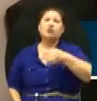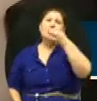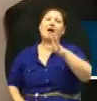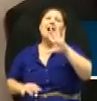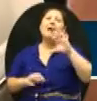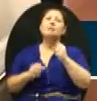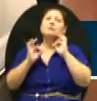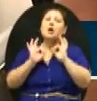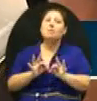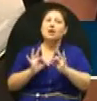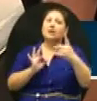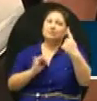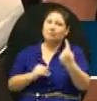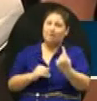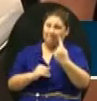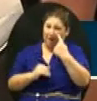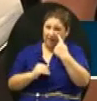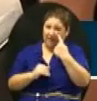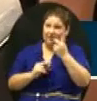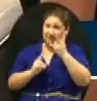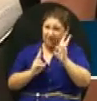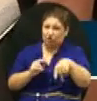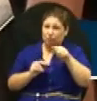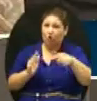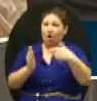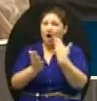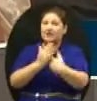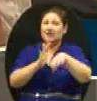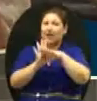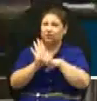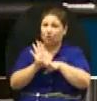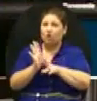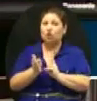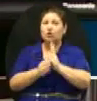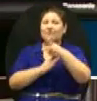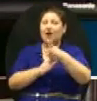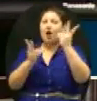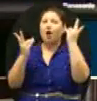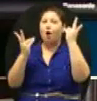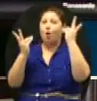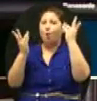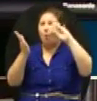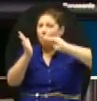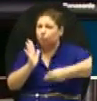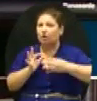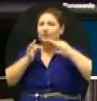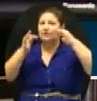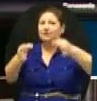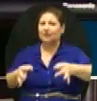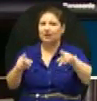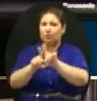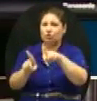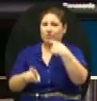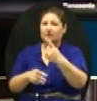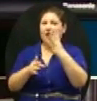האם באמת מבחינת מראית העין יש כאן הצעת חוק שהיא כבר עברה, אושרה, נדחתה, כמו שכתוב בהצעת החוק שלך